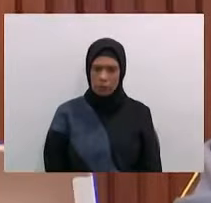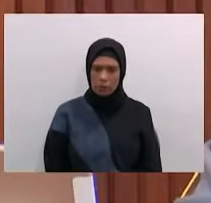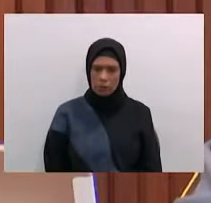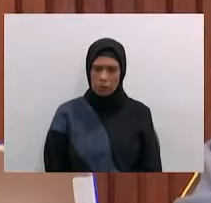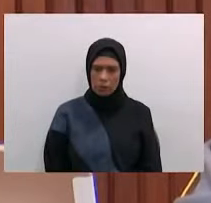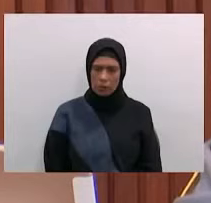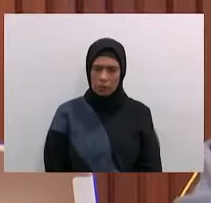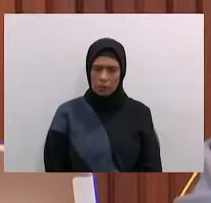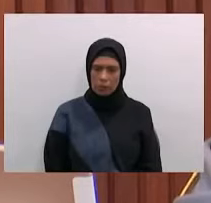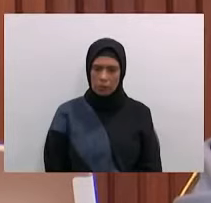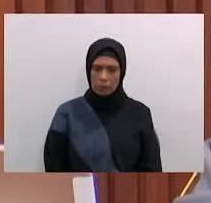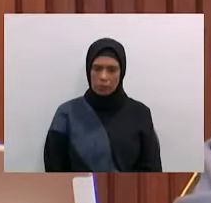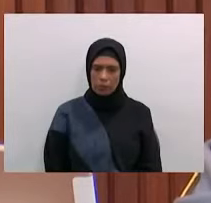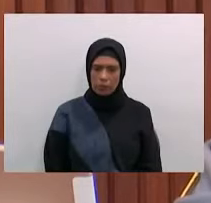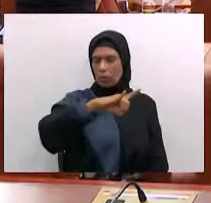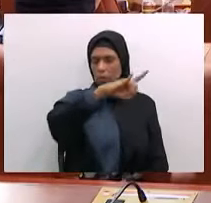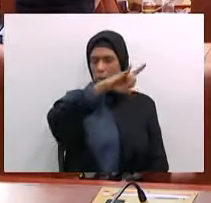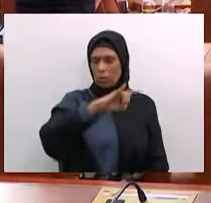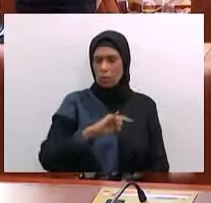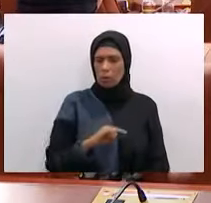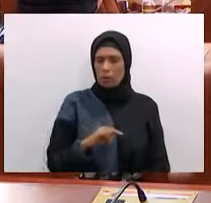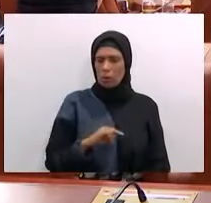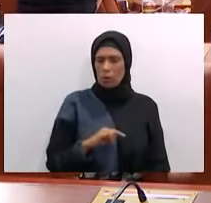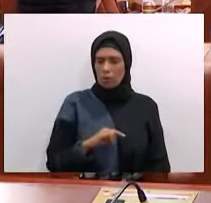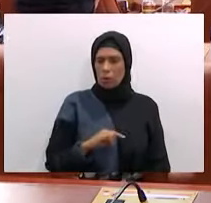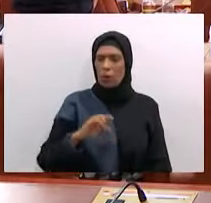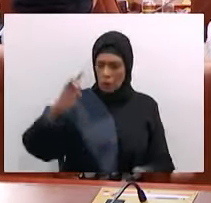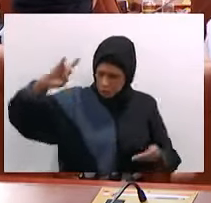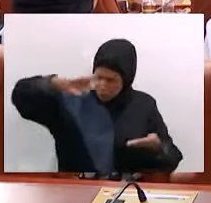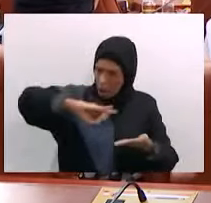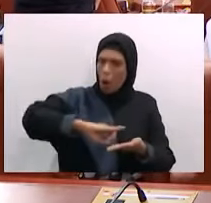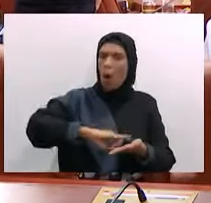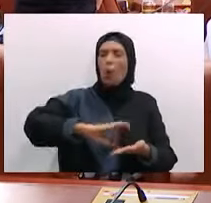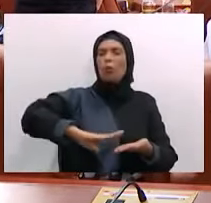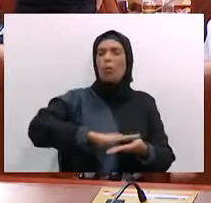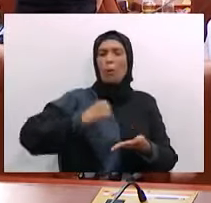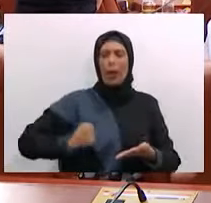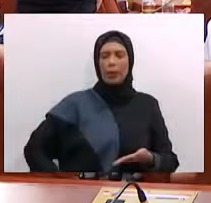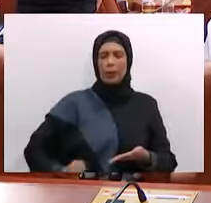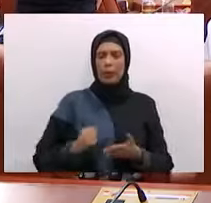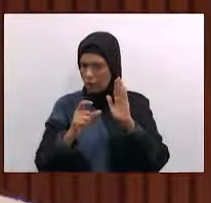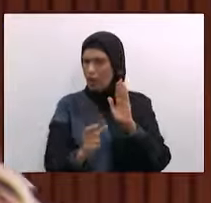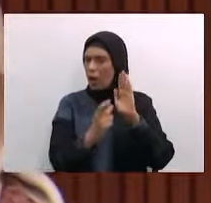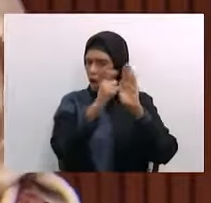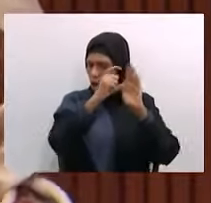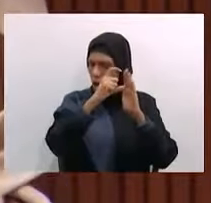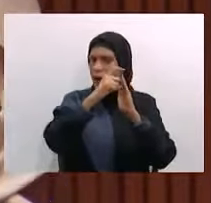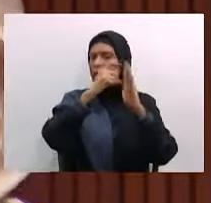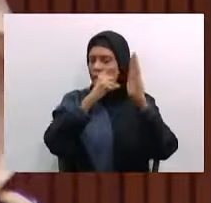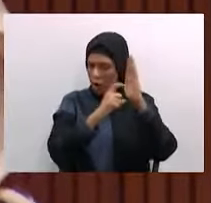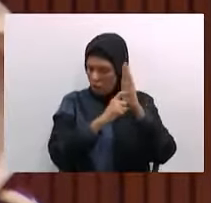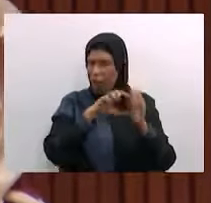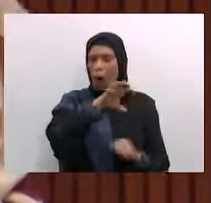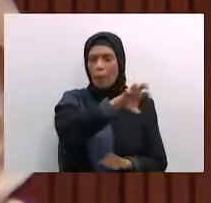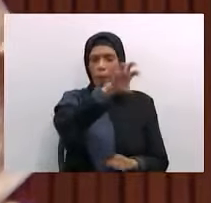ميزانيات المشاريع المستقبلية للوزارات والجهات الحكومية. وينص التعديل على أنه يتعين على الجهات